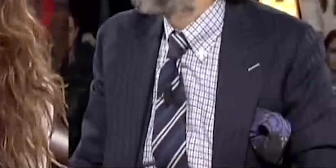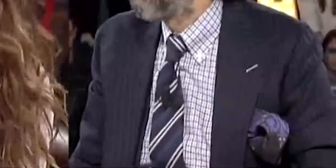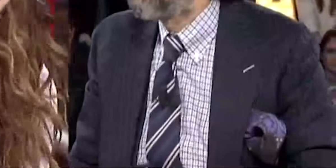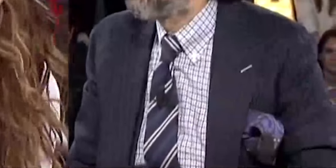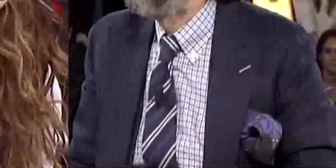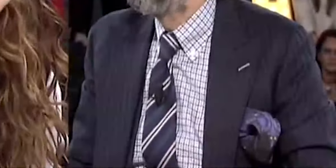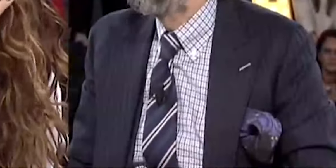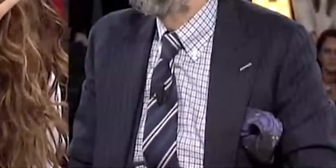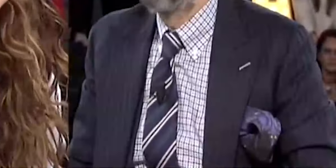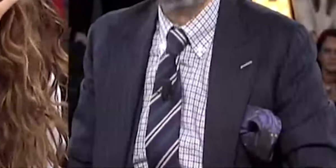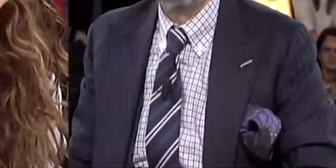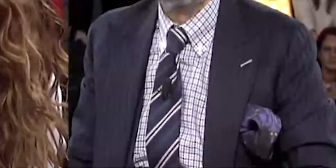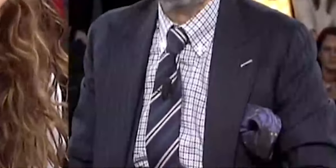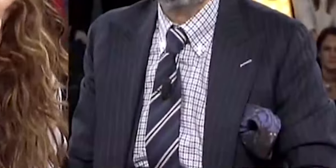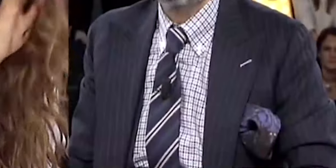ama sanırım